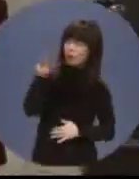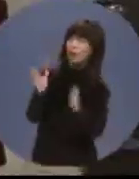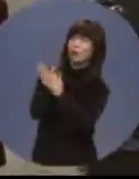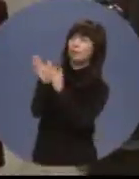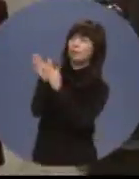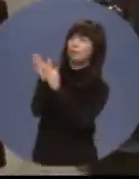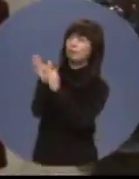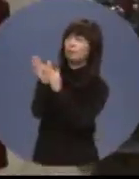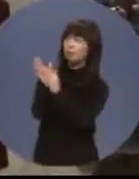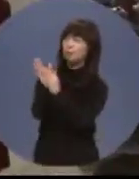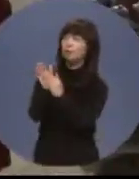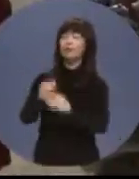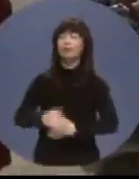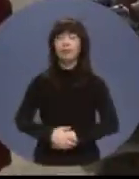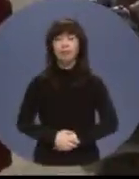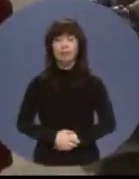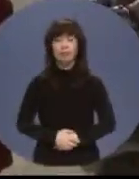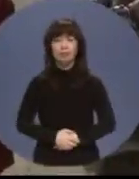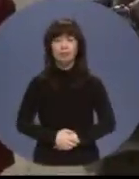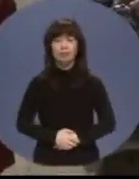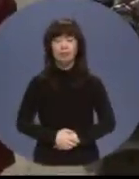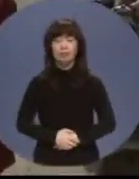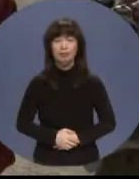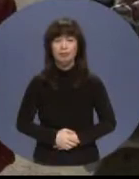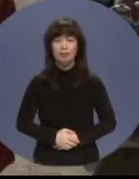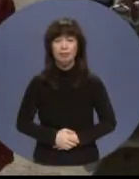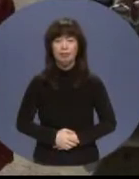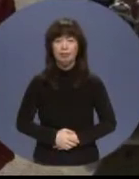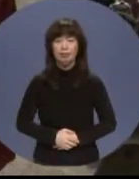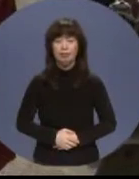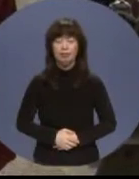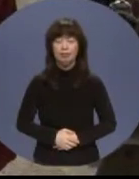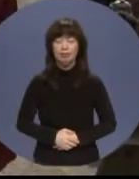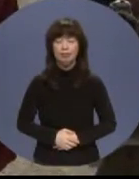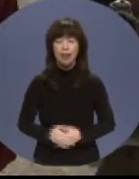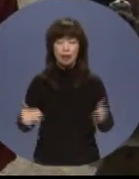からは大きな歓声が上がっていました。